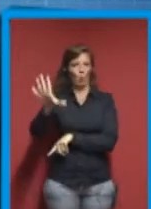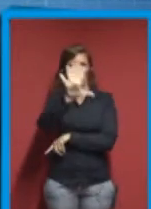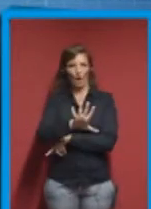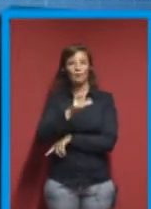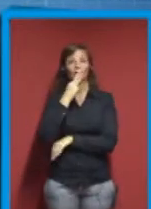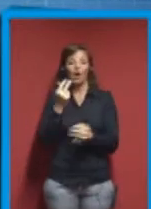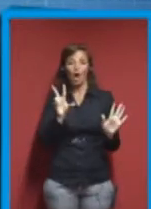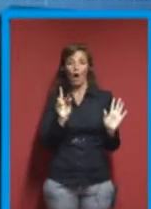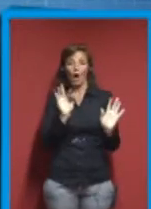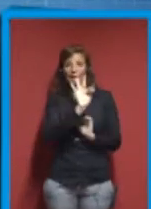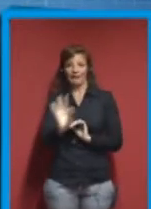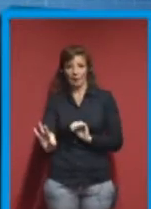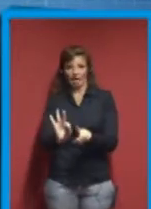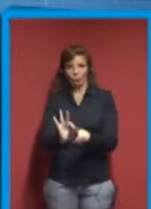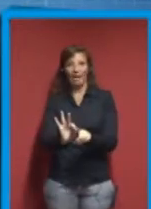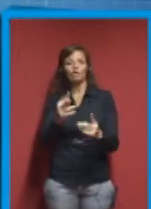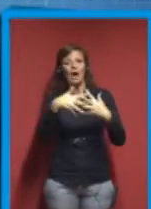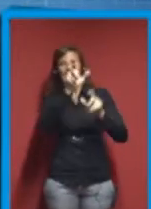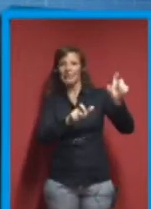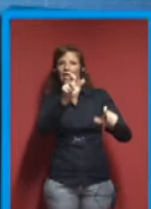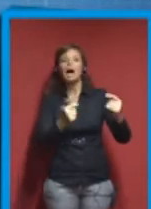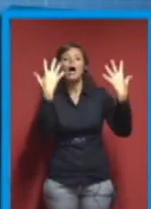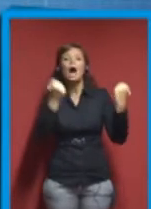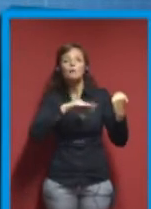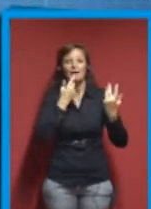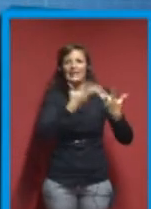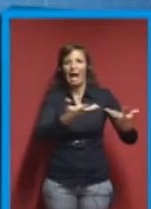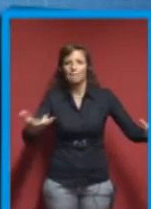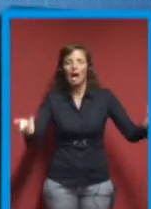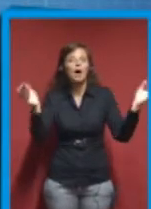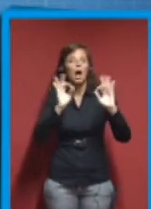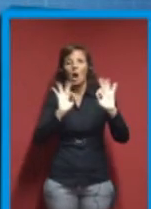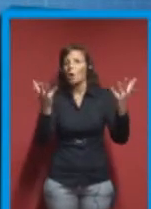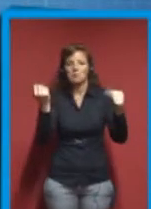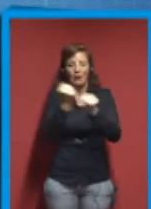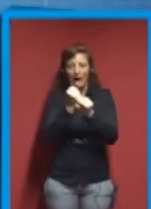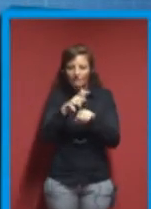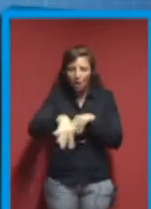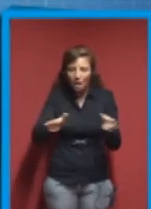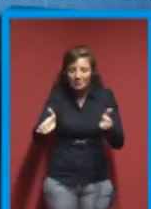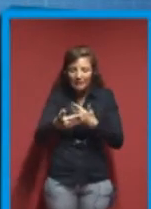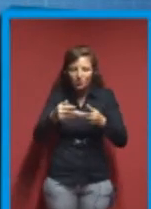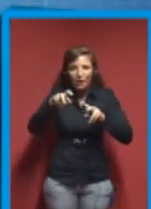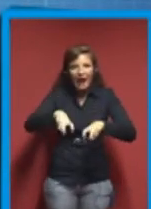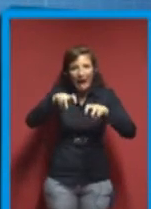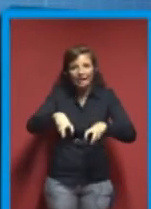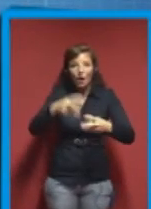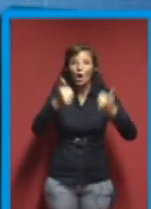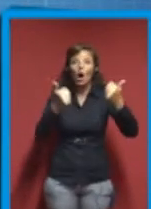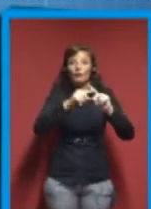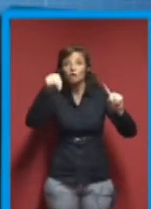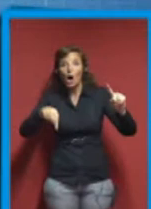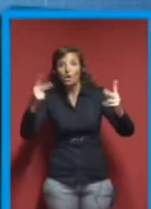degli americani vivevano in zone rurali o lavoravano nel settore agricolo, rispetto adesso in cui solo